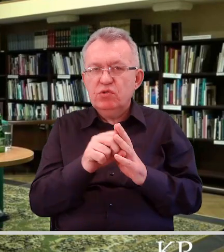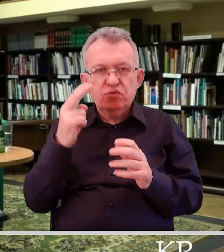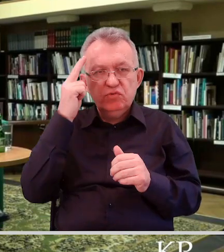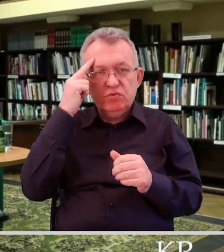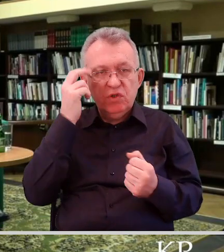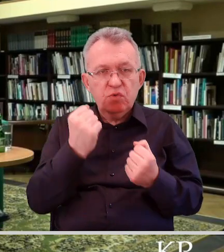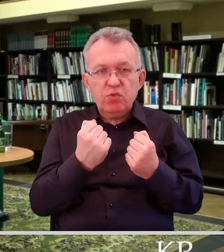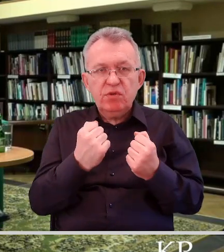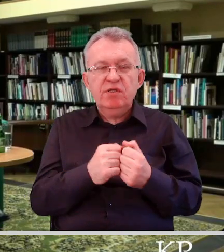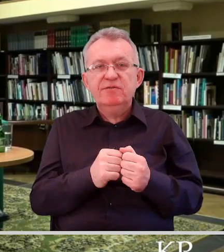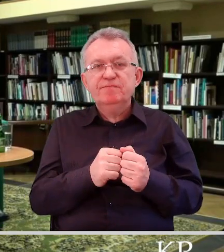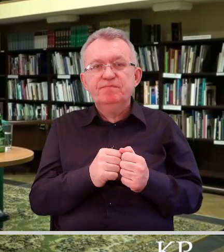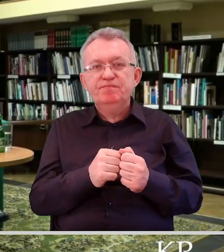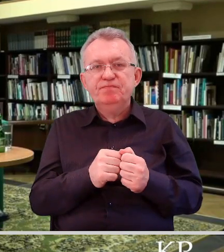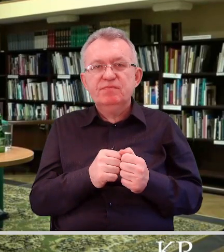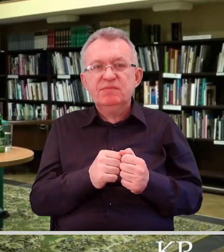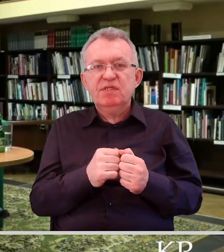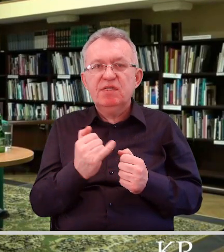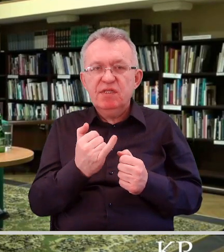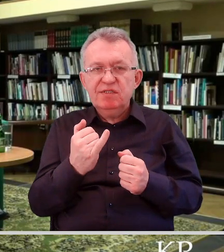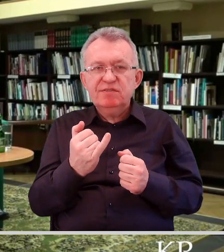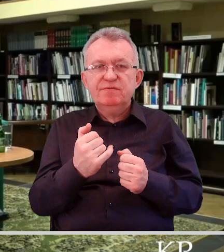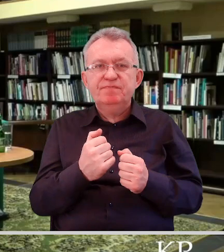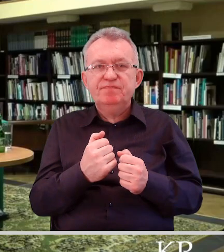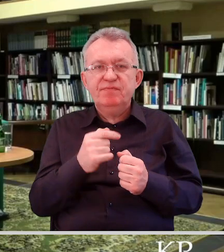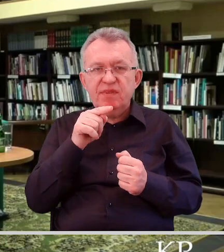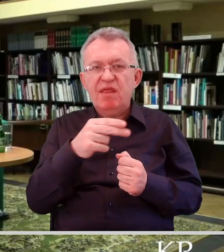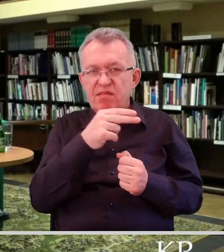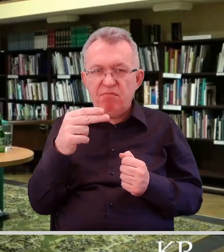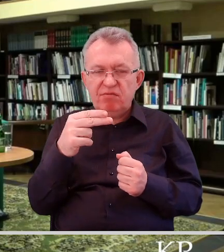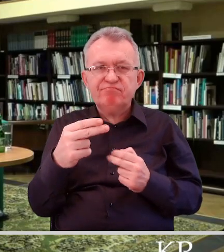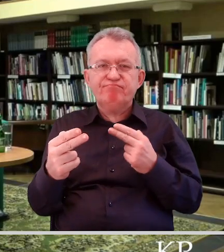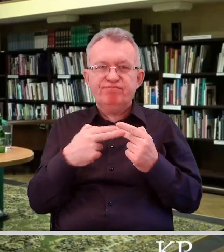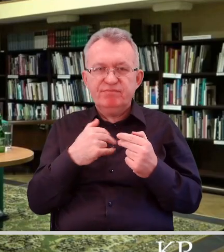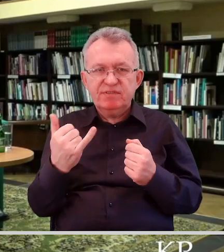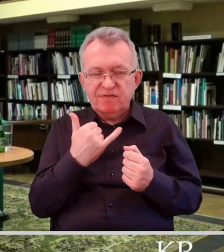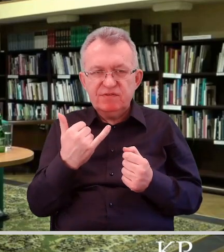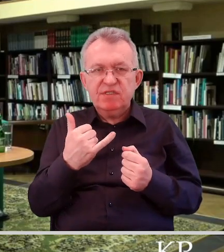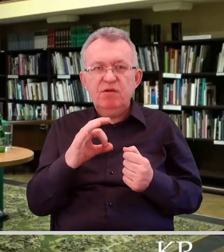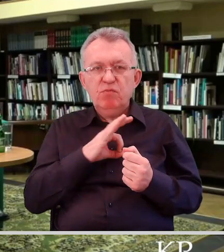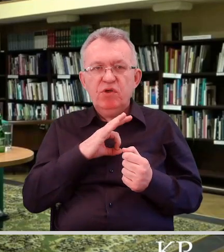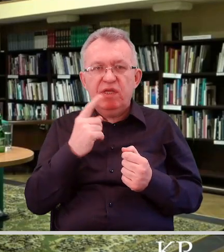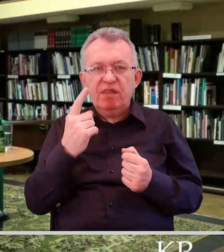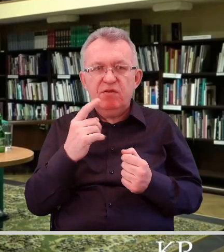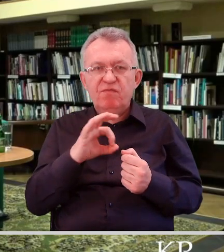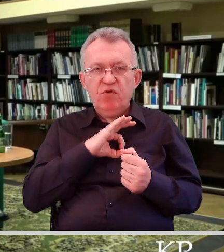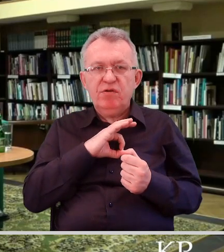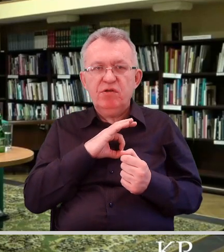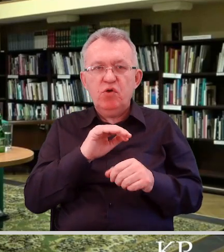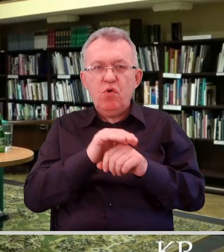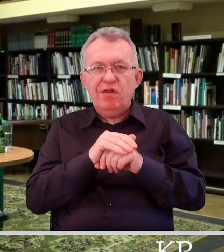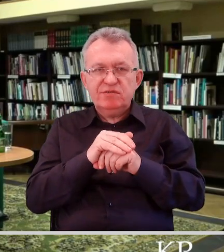zrozumienia, ale zadaję sobie ten temat. Jedna z moich bliskich